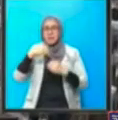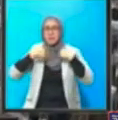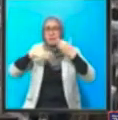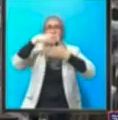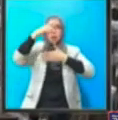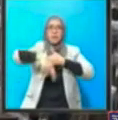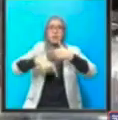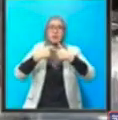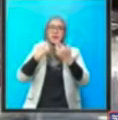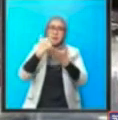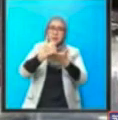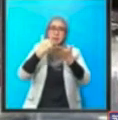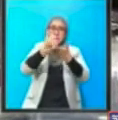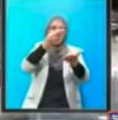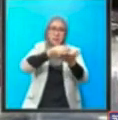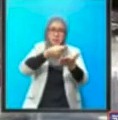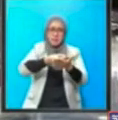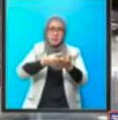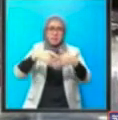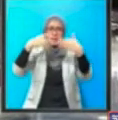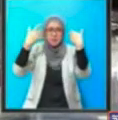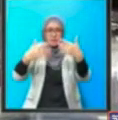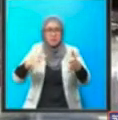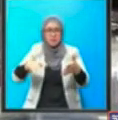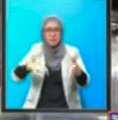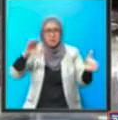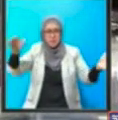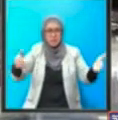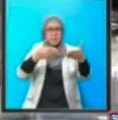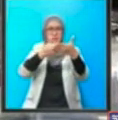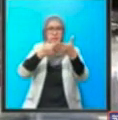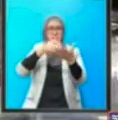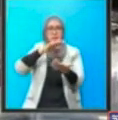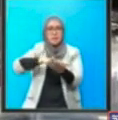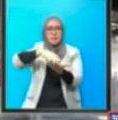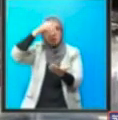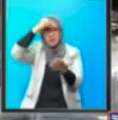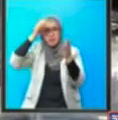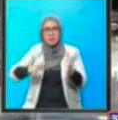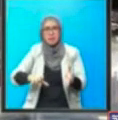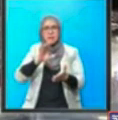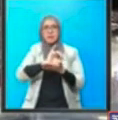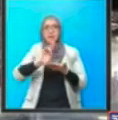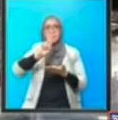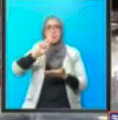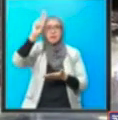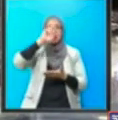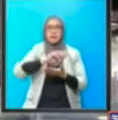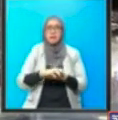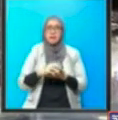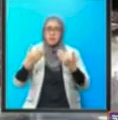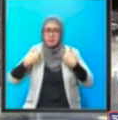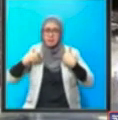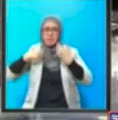disebutkan yang telah diperkenalkan kepada ph-nya pelajar dan seterusnya ada juga program pelaksanaan